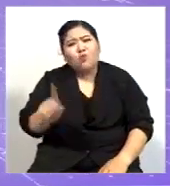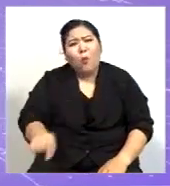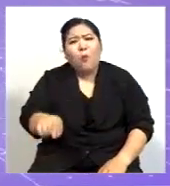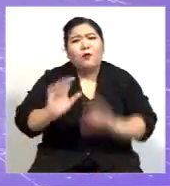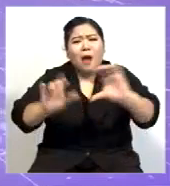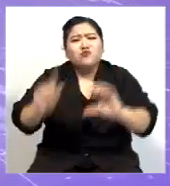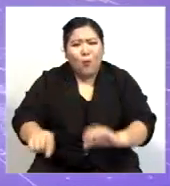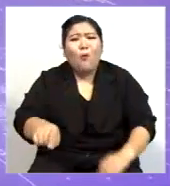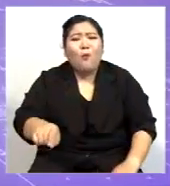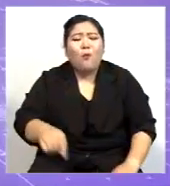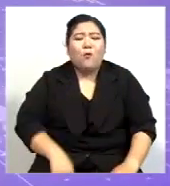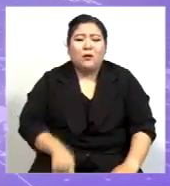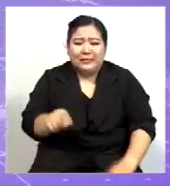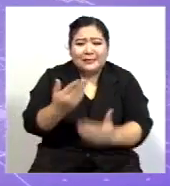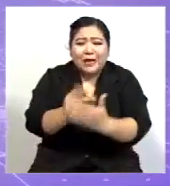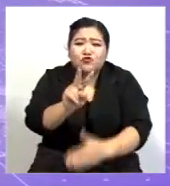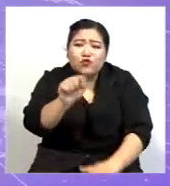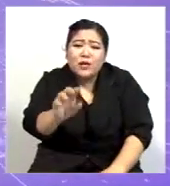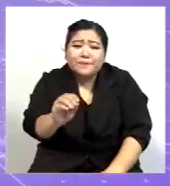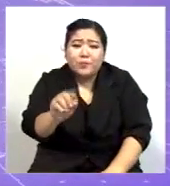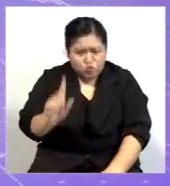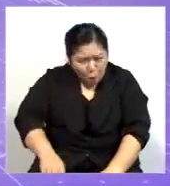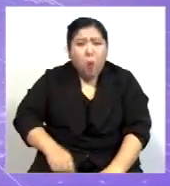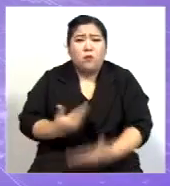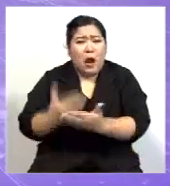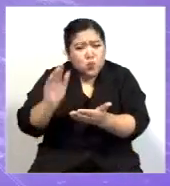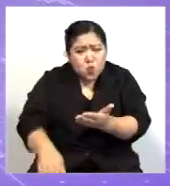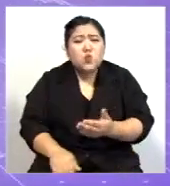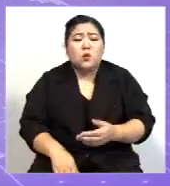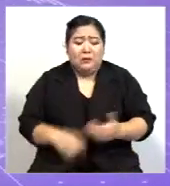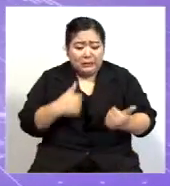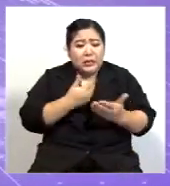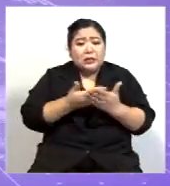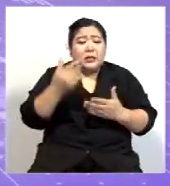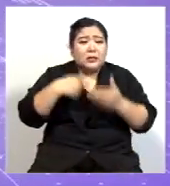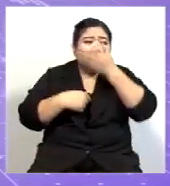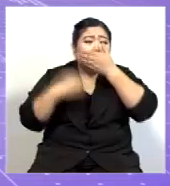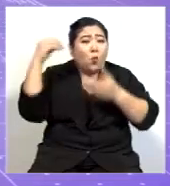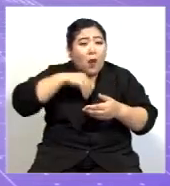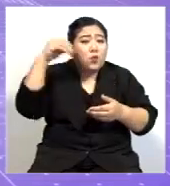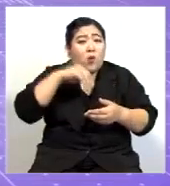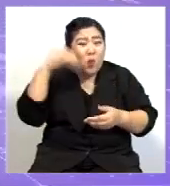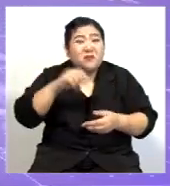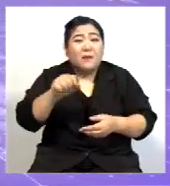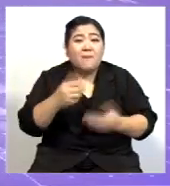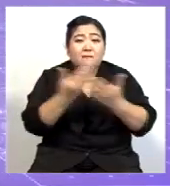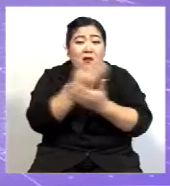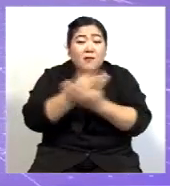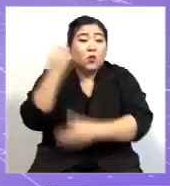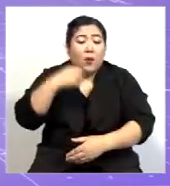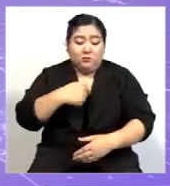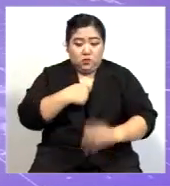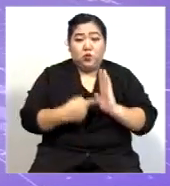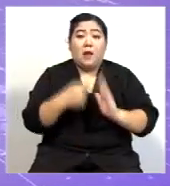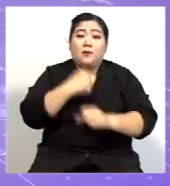เทียบกับ2บาท502.50 บาทถือว่าถูกมากแล้วกับการที่เราต้องใช้ทุกๆวัน ค ือจริงๆเนี่ยถ้าเกิดว่าดิฉันเนี่ยเป็นคนทำง